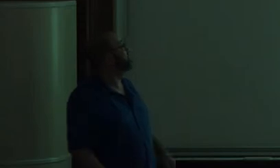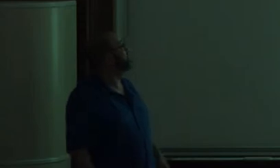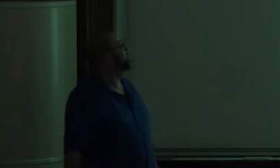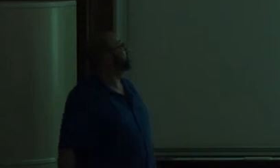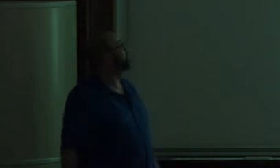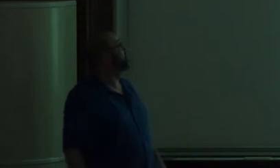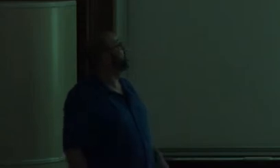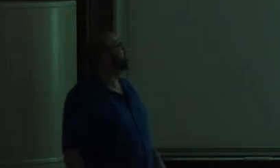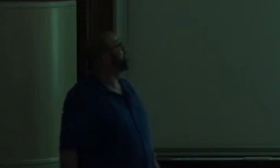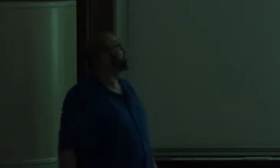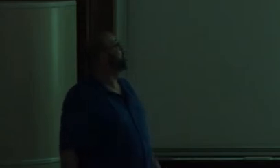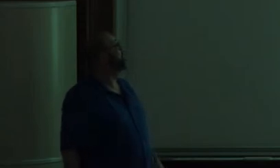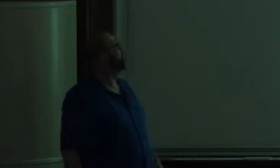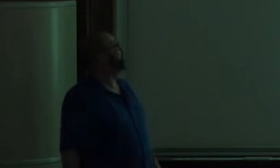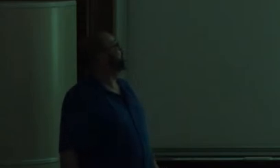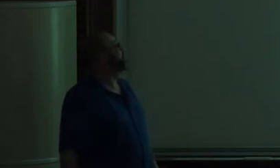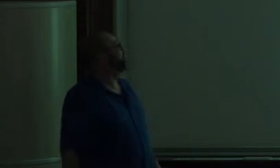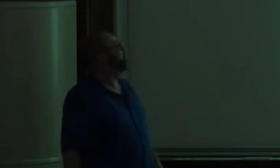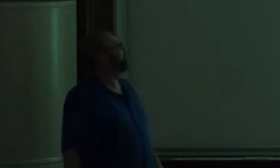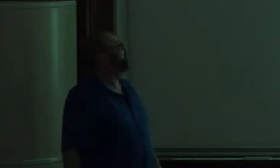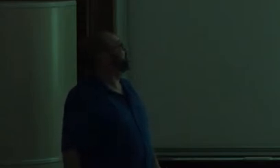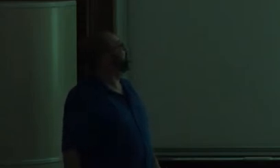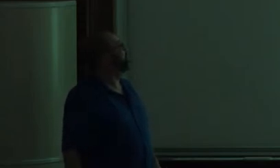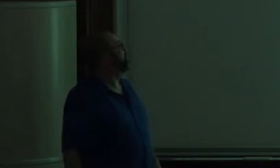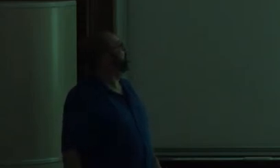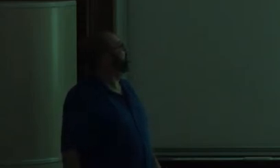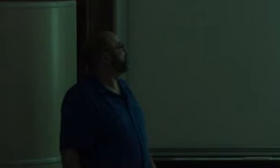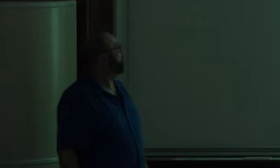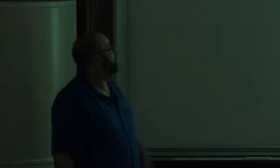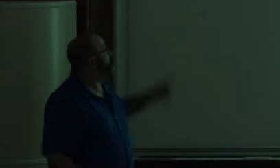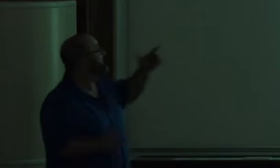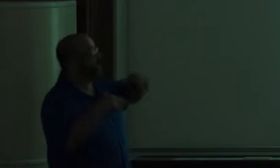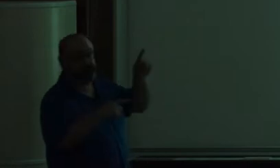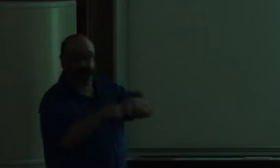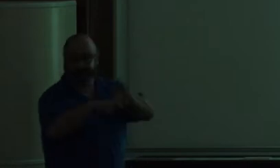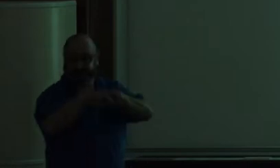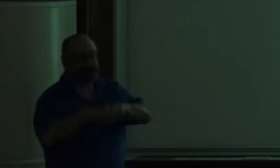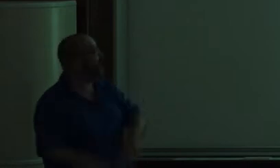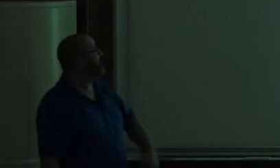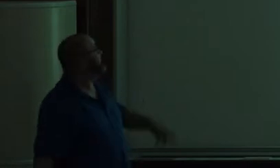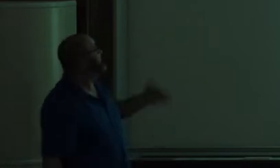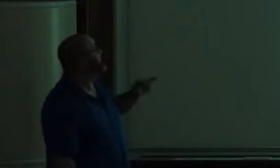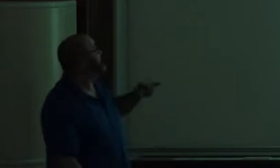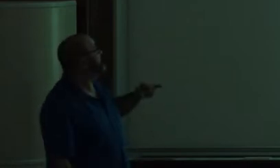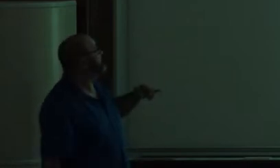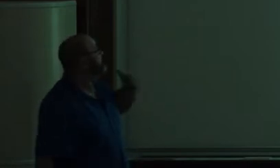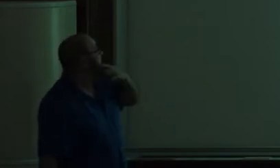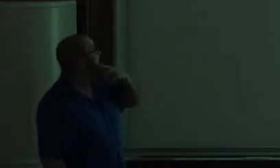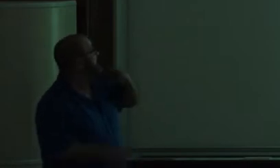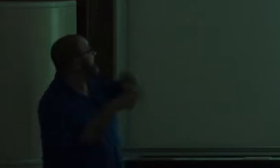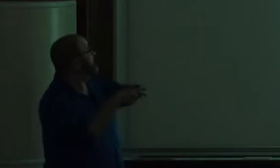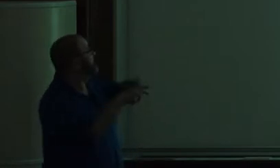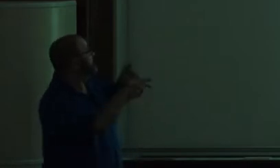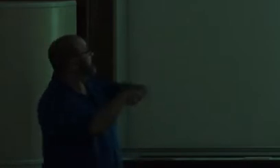ici, je commente cette petite liste-là et que j'utilise un set, eh bien, ça marche aussi. Si jamais je mets un petit